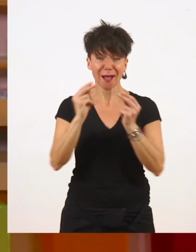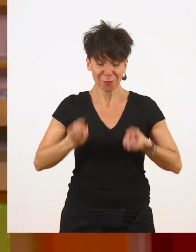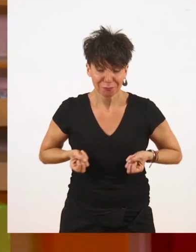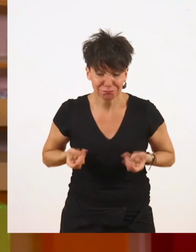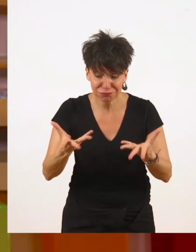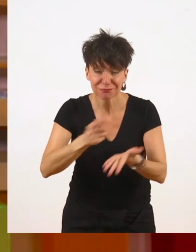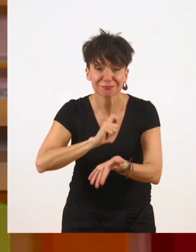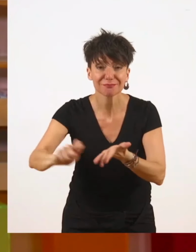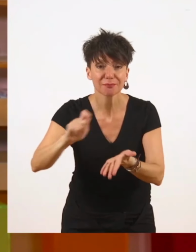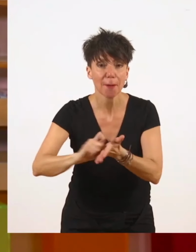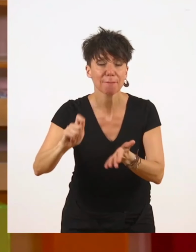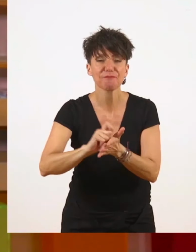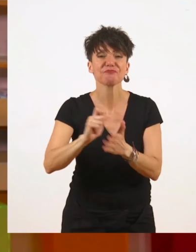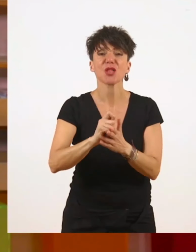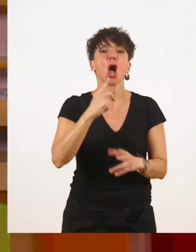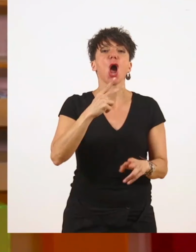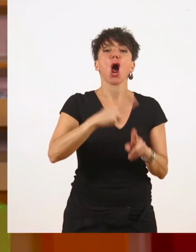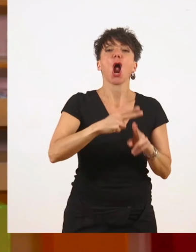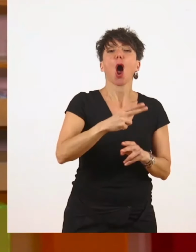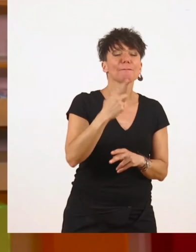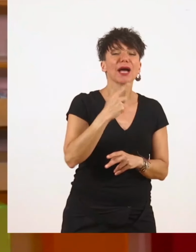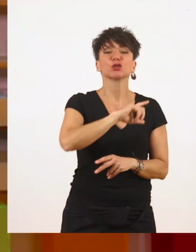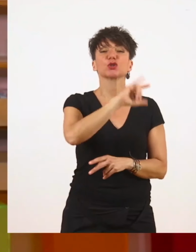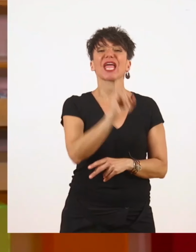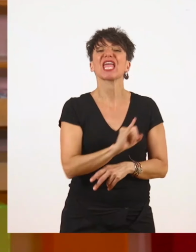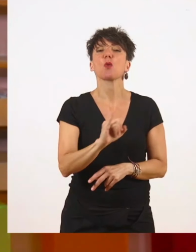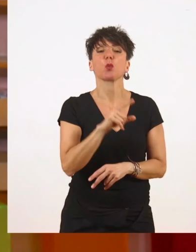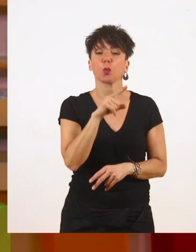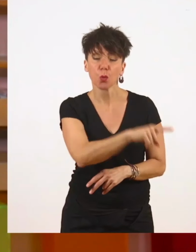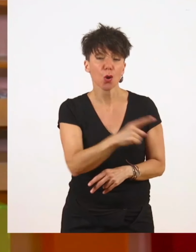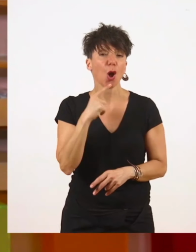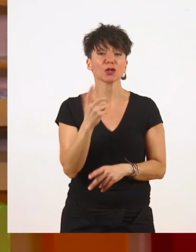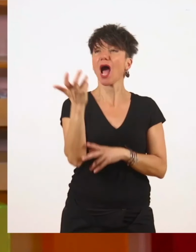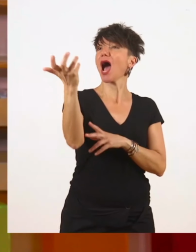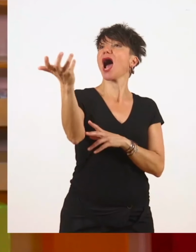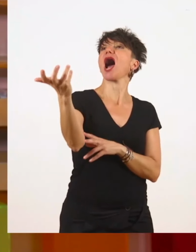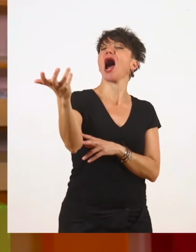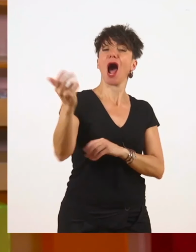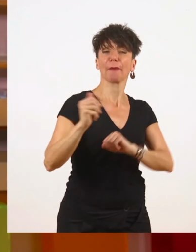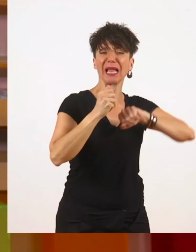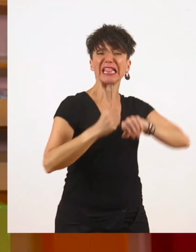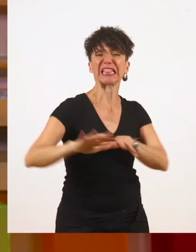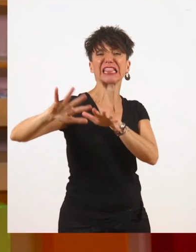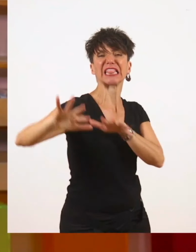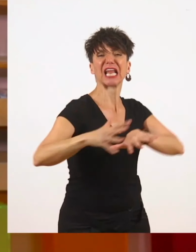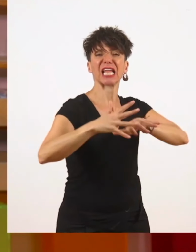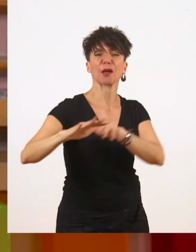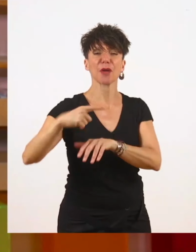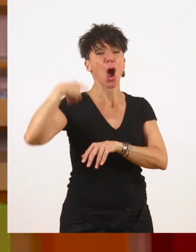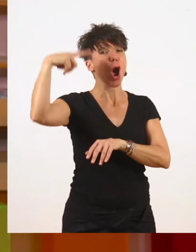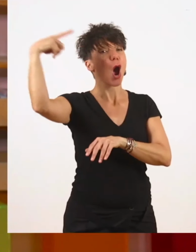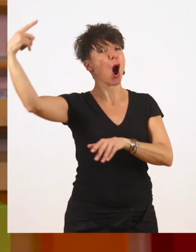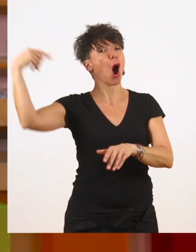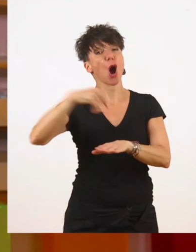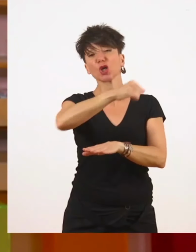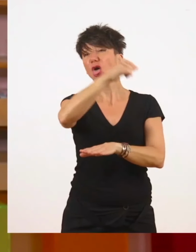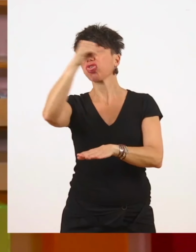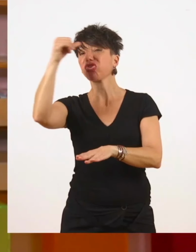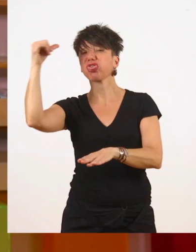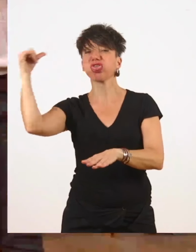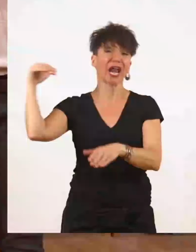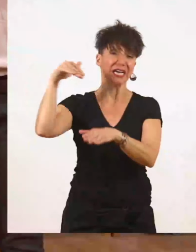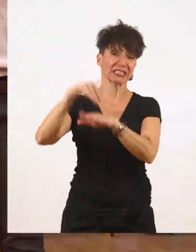του. Ο Ρωμαίος και η Ουλιέτα, ο Άμλετ, η Τρικημία και το Όνειρο Θερινής Νύχτας είναι μερικά από τα πιο γνωστά από τα 36 έργα